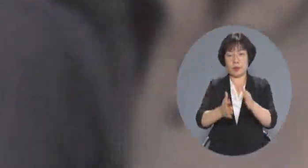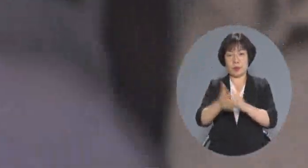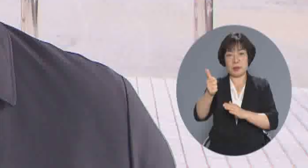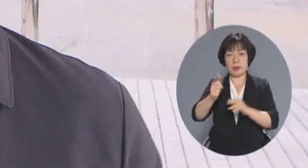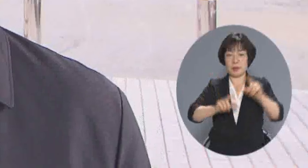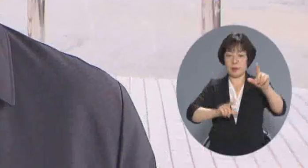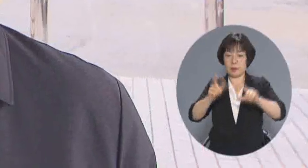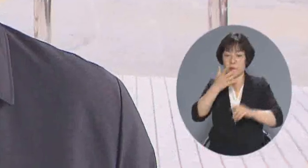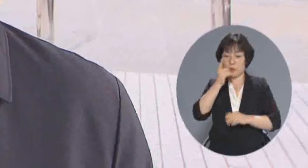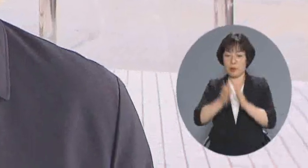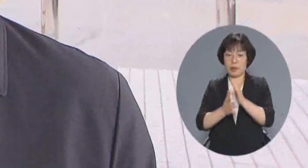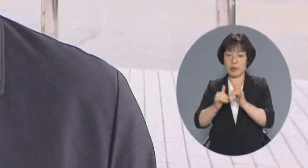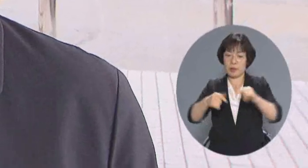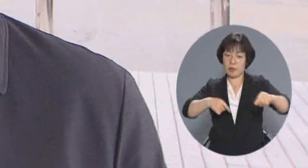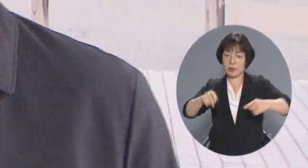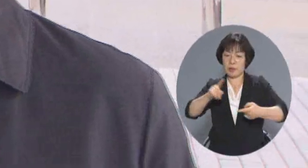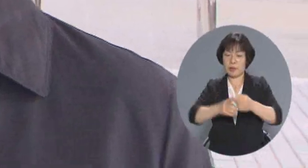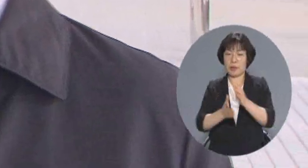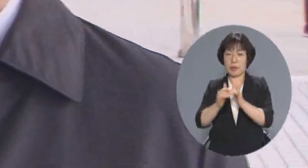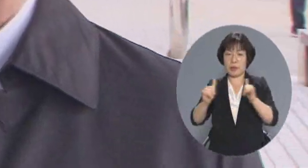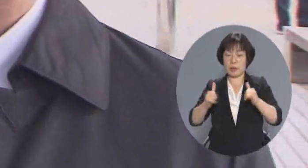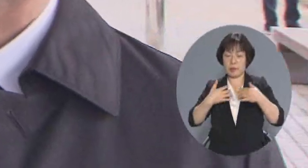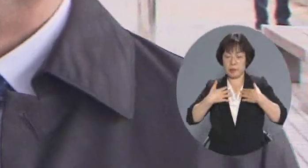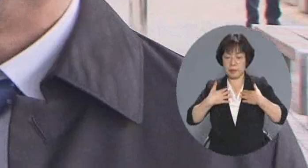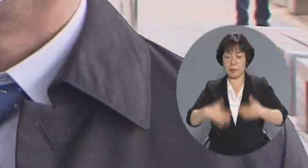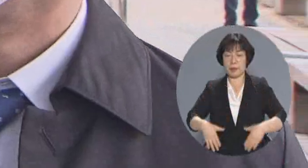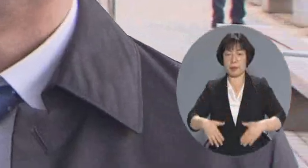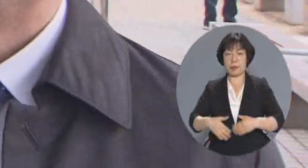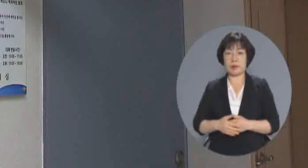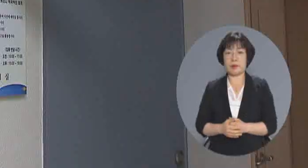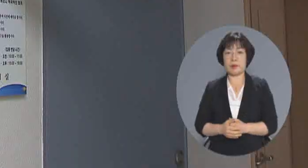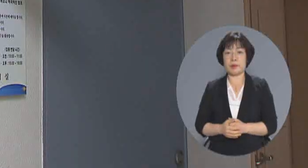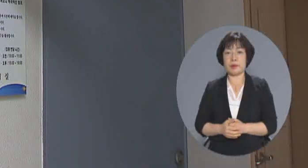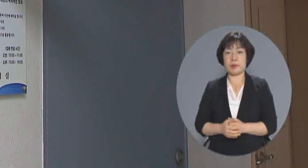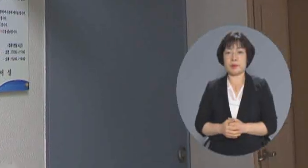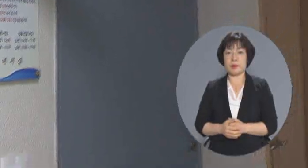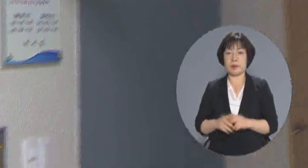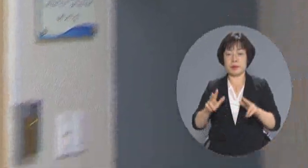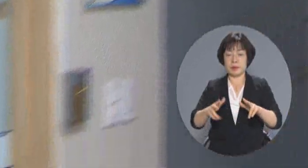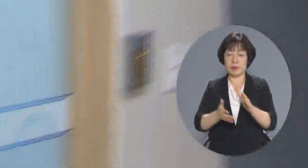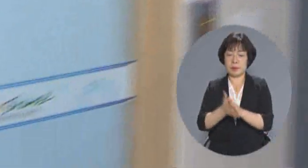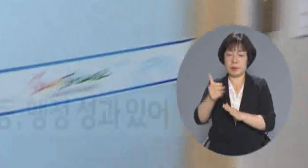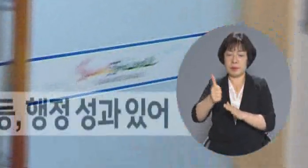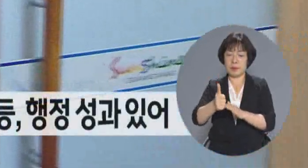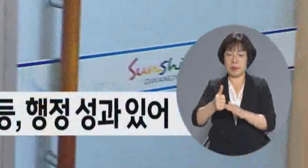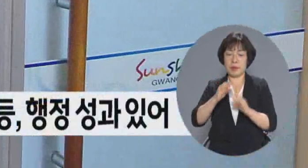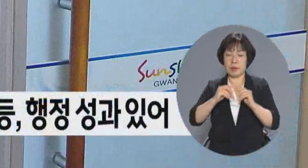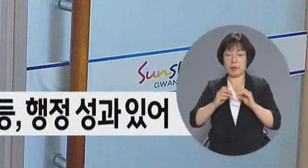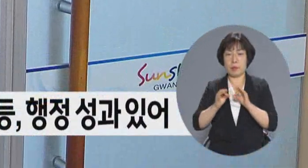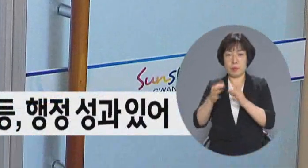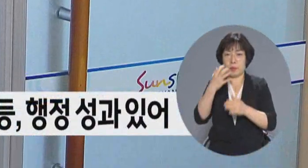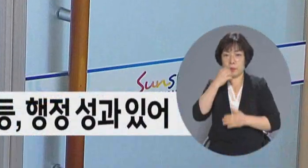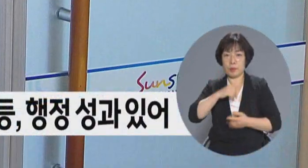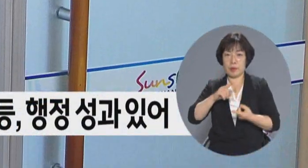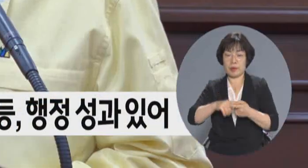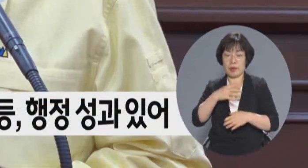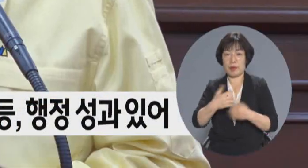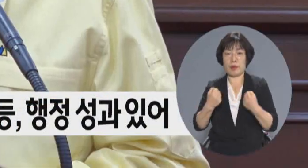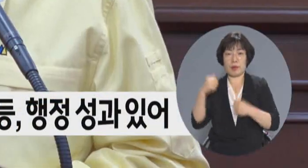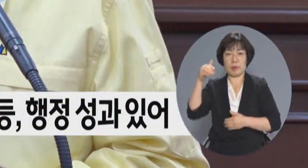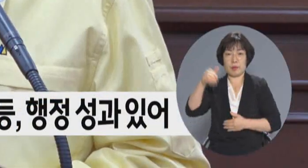모습은 순천시정에 대한 시민들의 피로감을 높였습니다. 현직 시장의 부동산 투기 의혹에 이은 건강